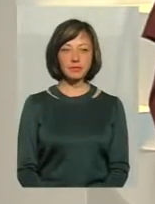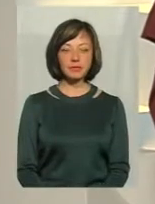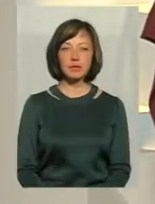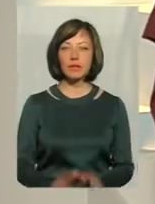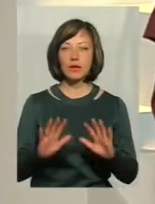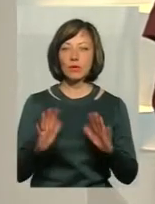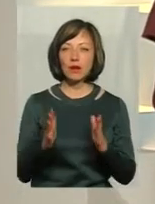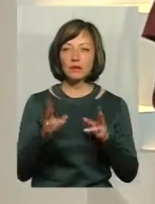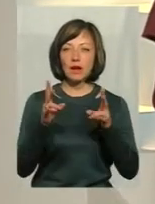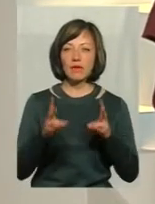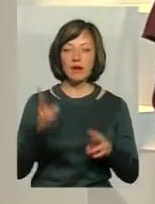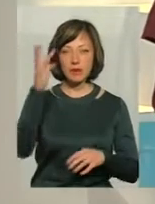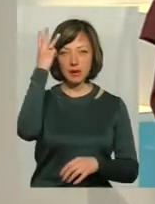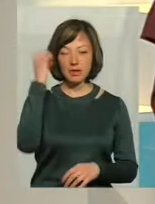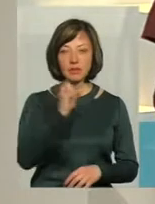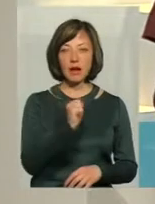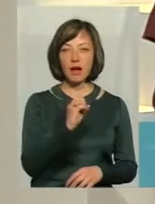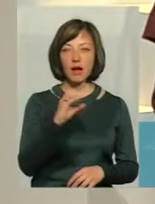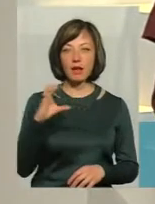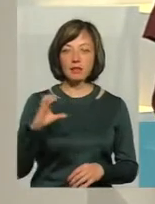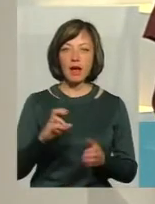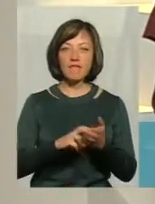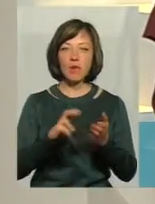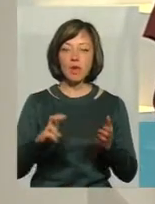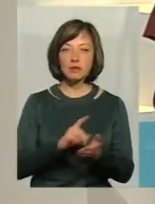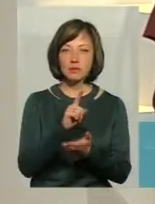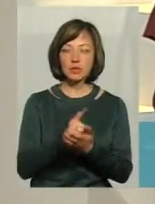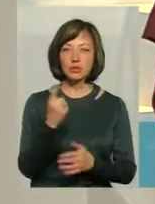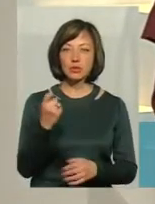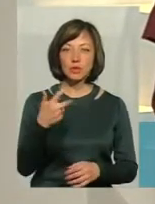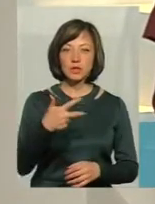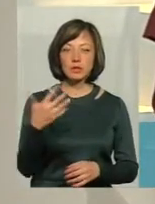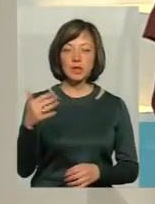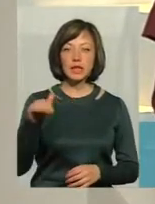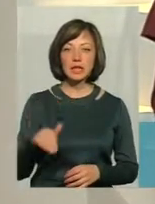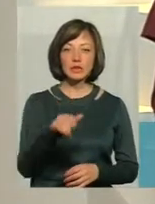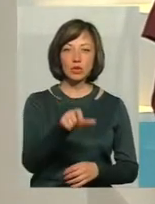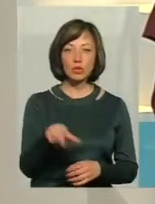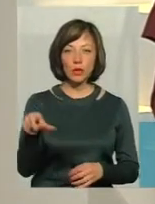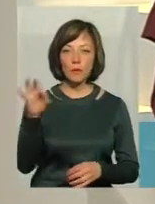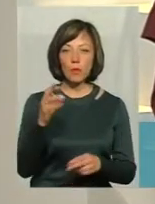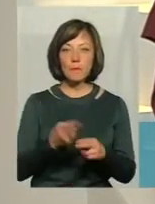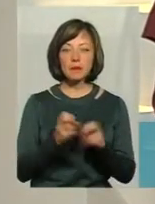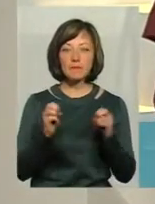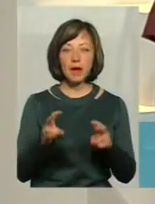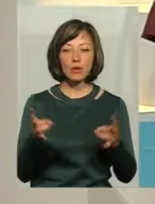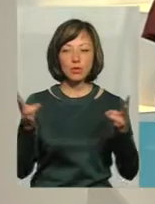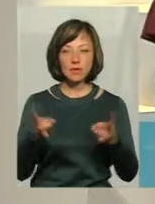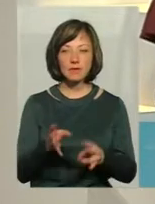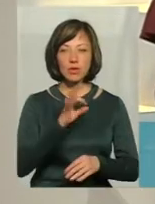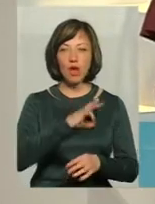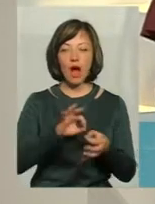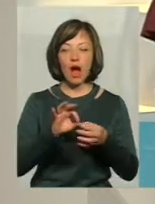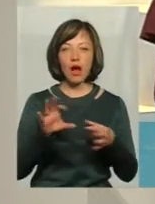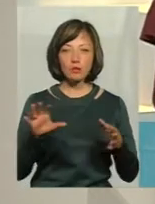У разі аварії на Хмельницькій АЕС евакуації підлягає 135 тисяч людей. Про безпеку і доцільність використання